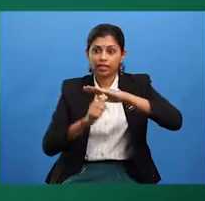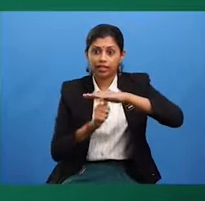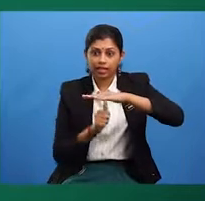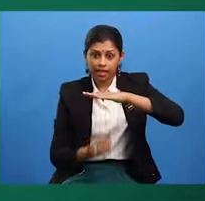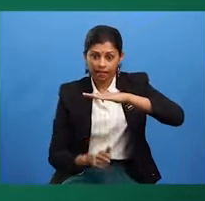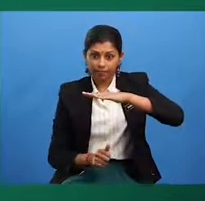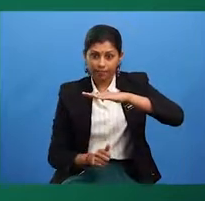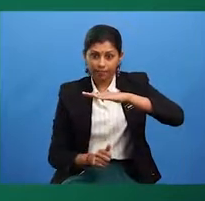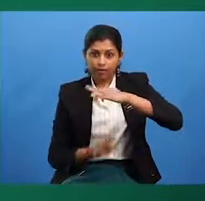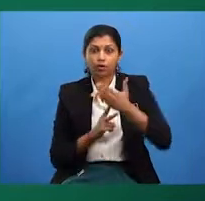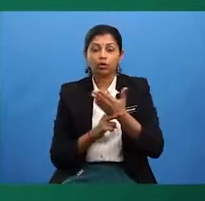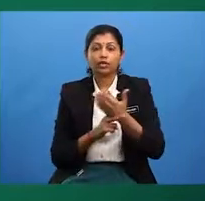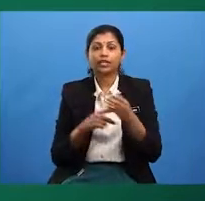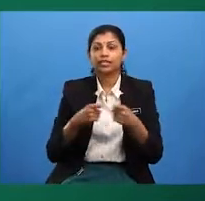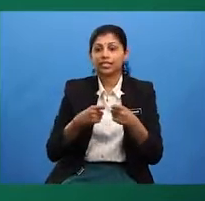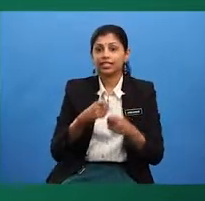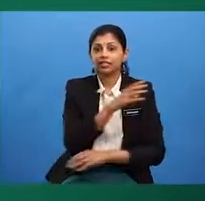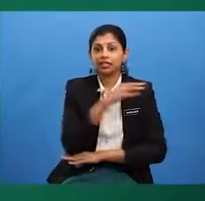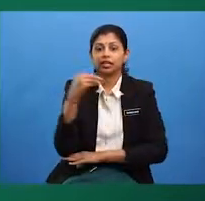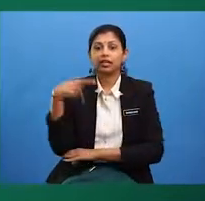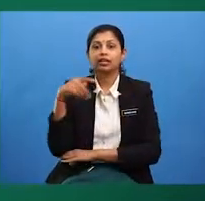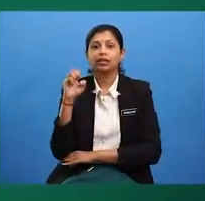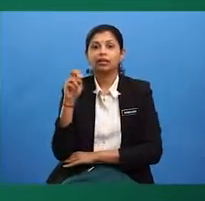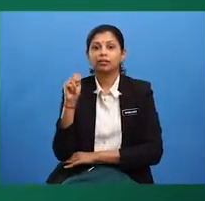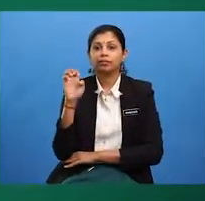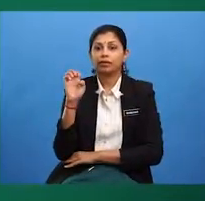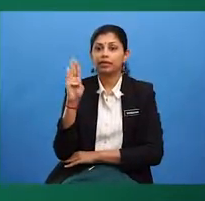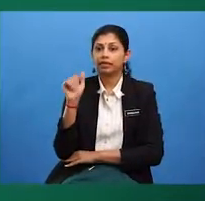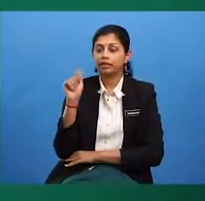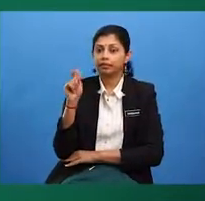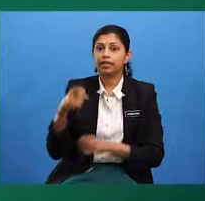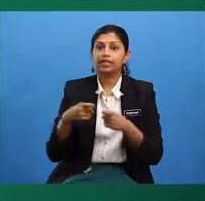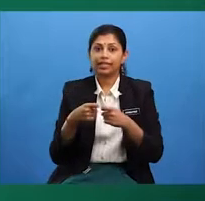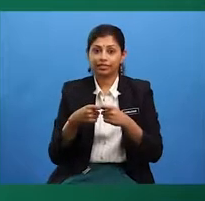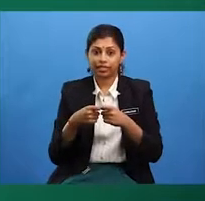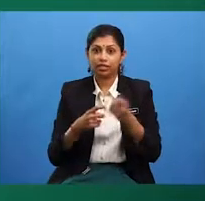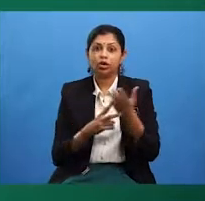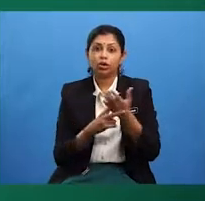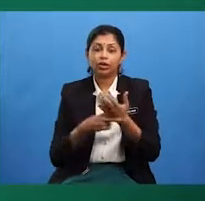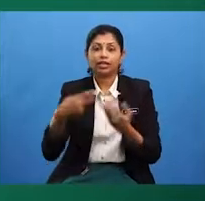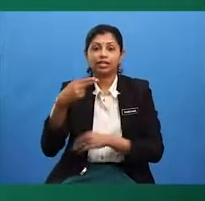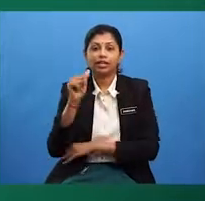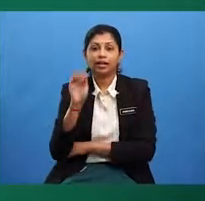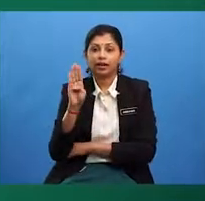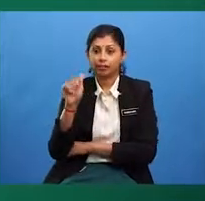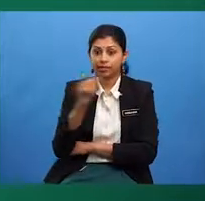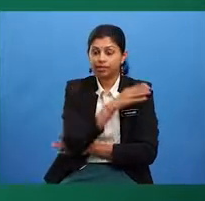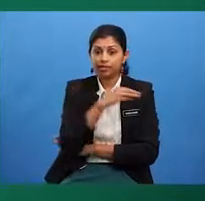konduktor elektrik dan penebat elektrik, konduktor haba dan penebat